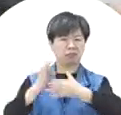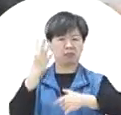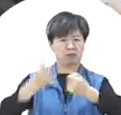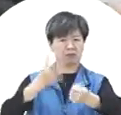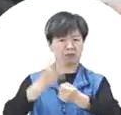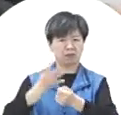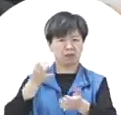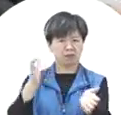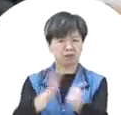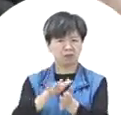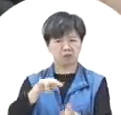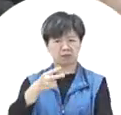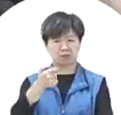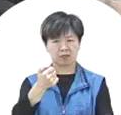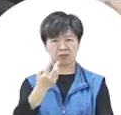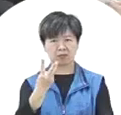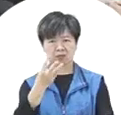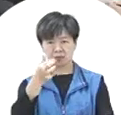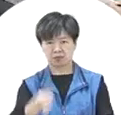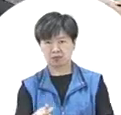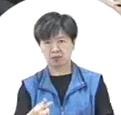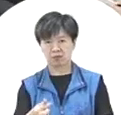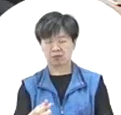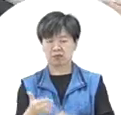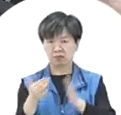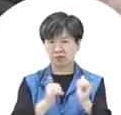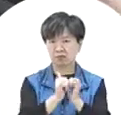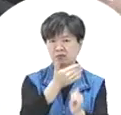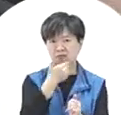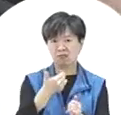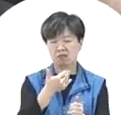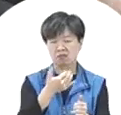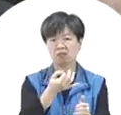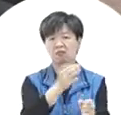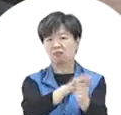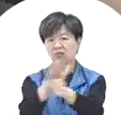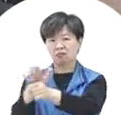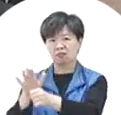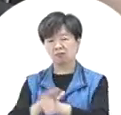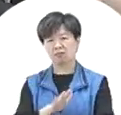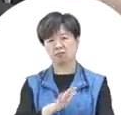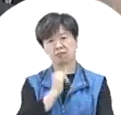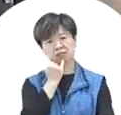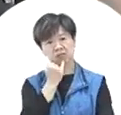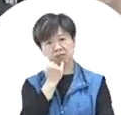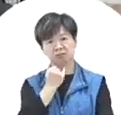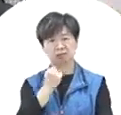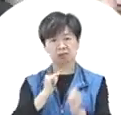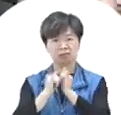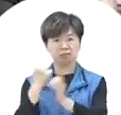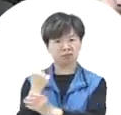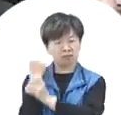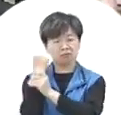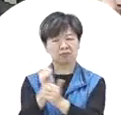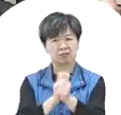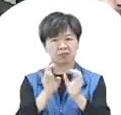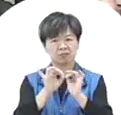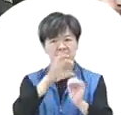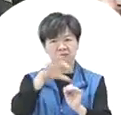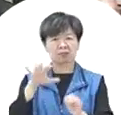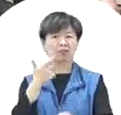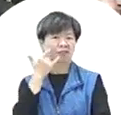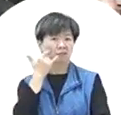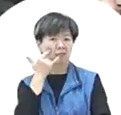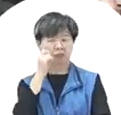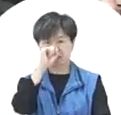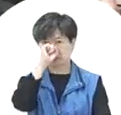起来253亿，拿来作为社会扶助、哦、社会资源、社会支持，照顾我们地方的爸爸妈妈，好